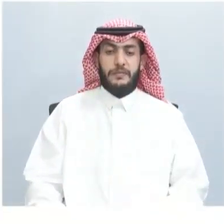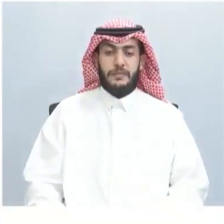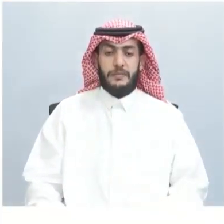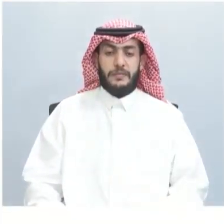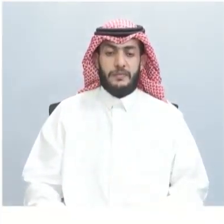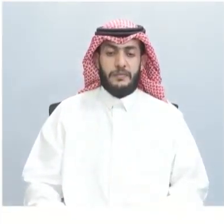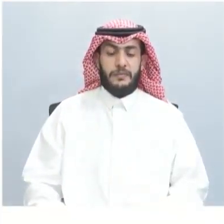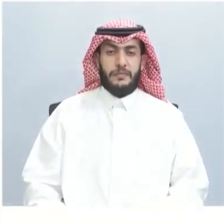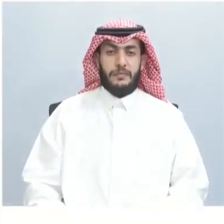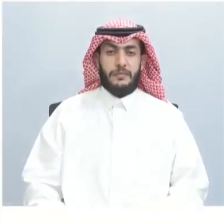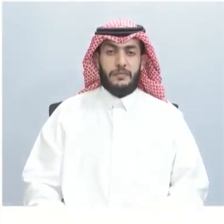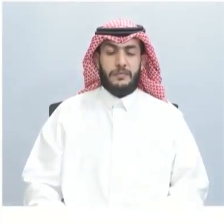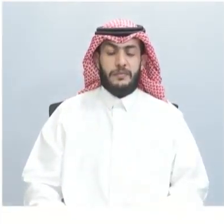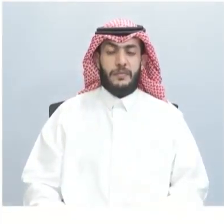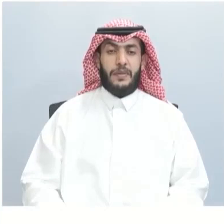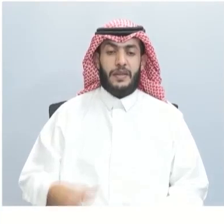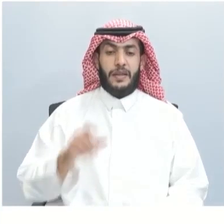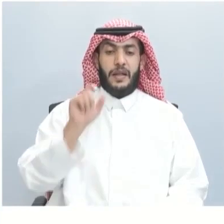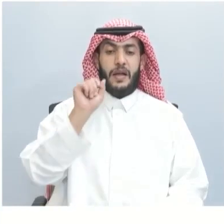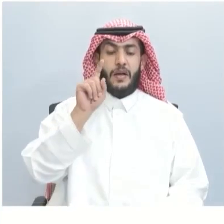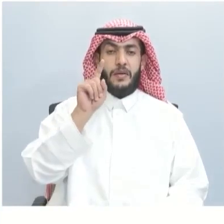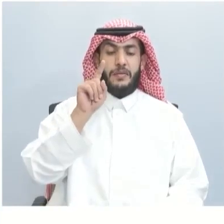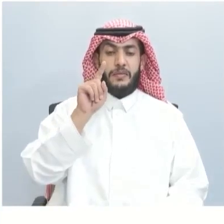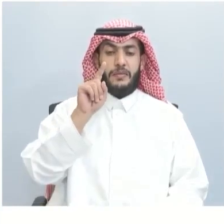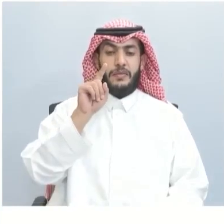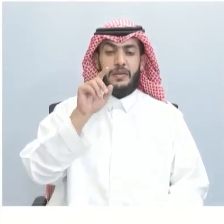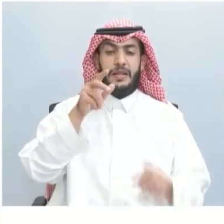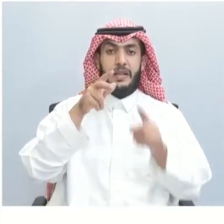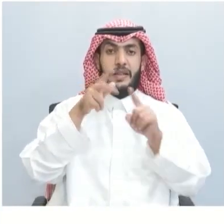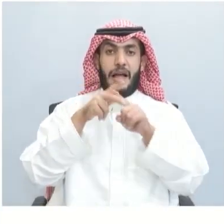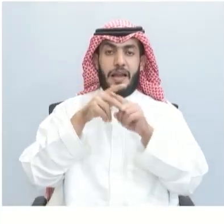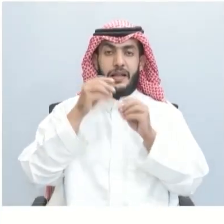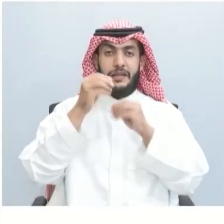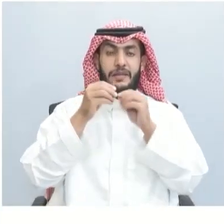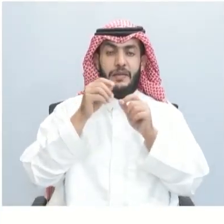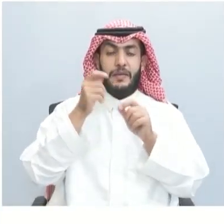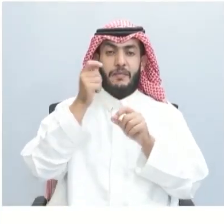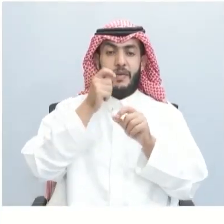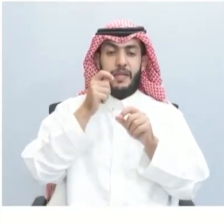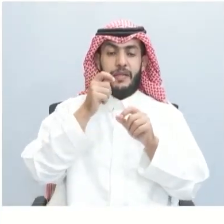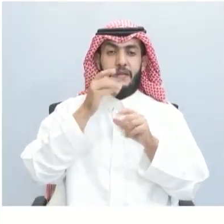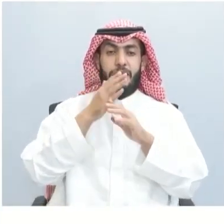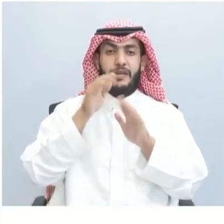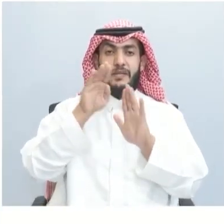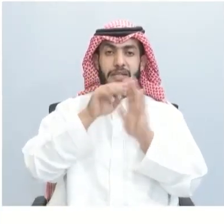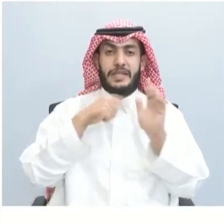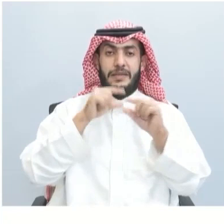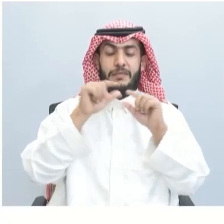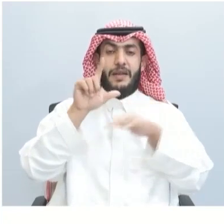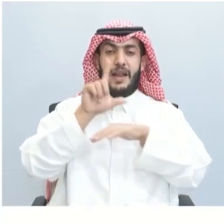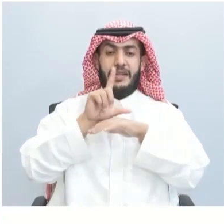المدفوعه اذا اولا من تقنيات تحسين محركات البحث تحسين العناوين